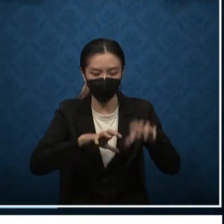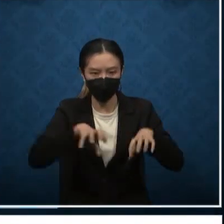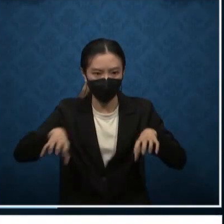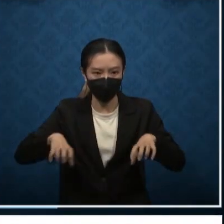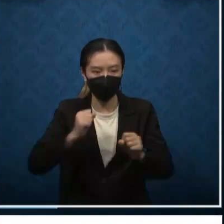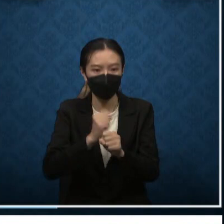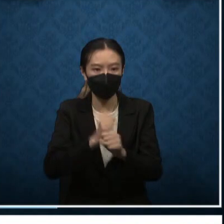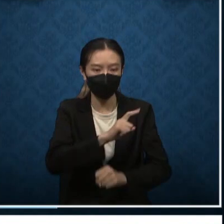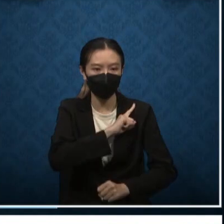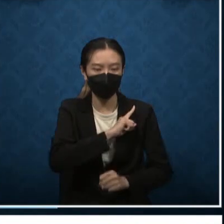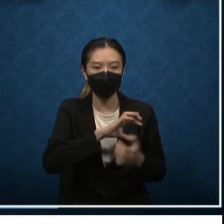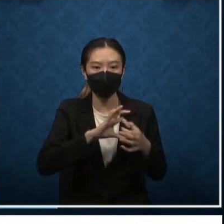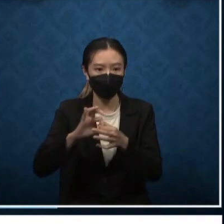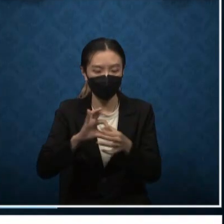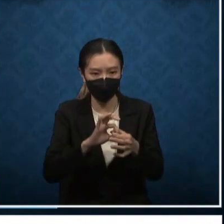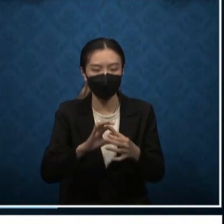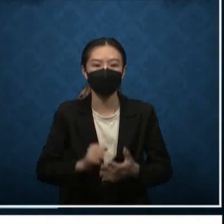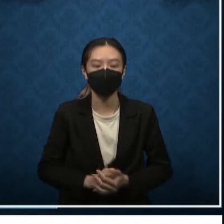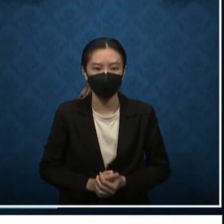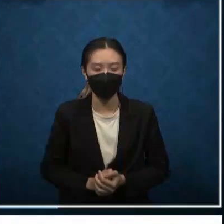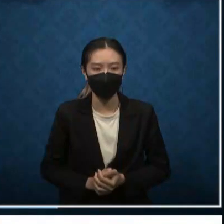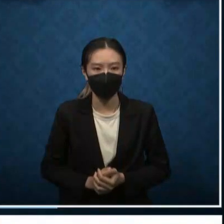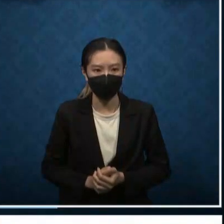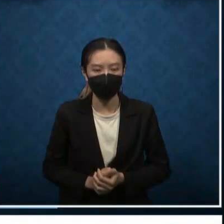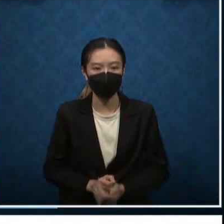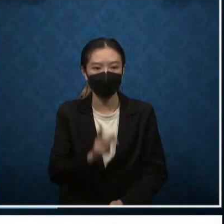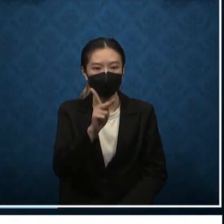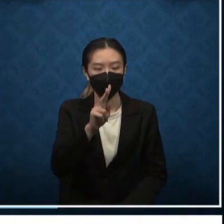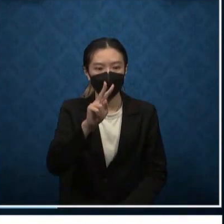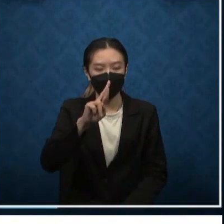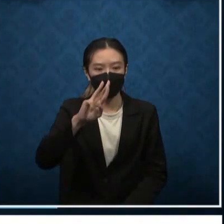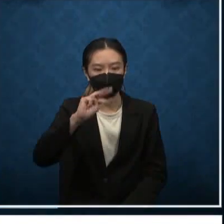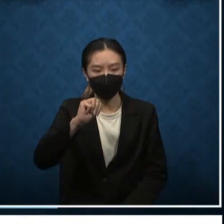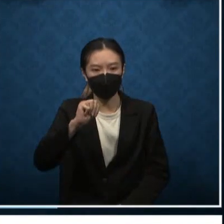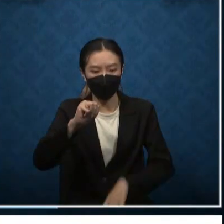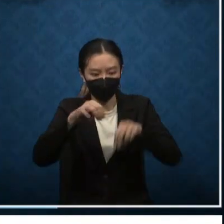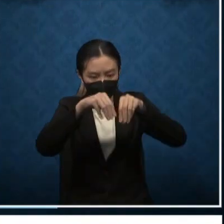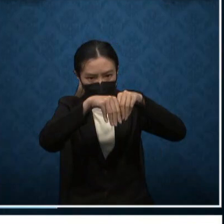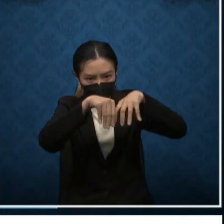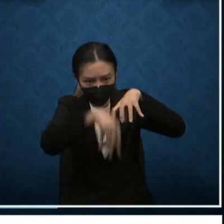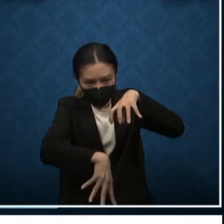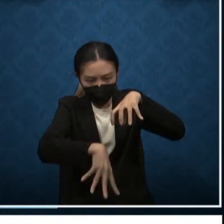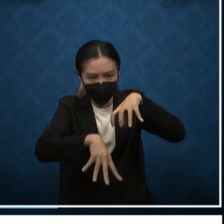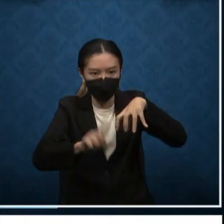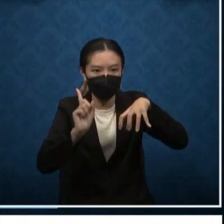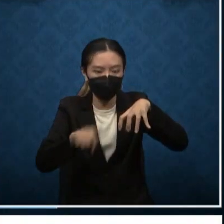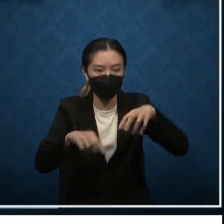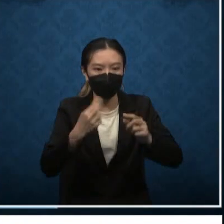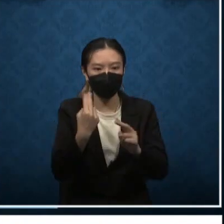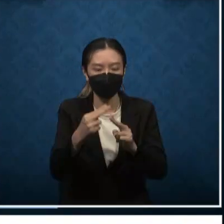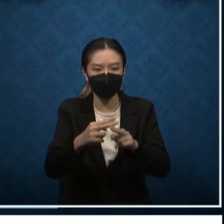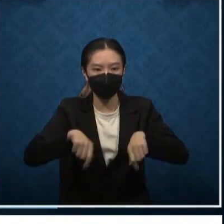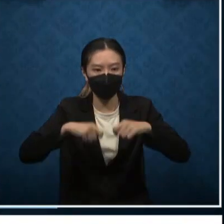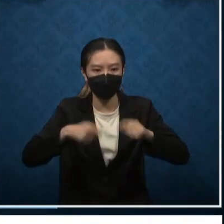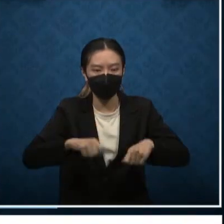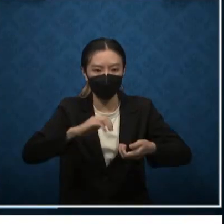นนจงหวดควรจะทำอัทึกขอตกลความรวมมือ